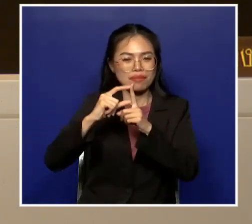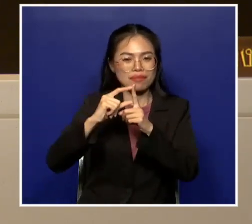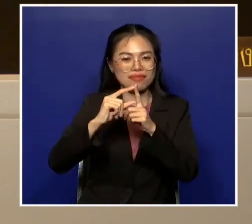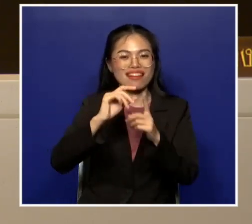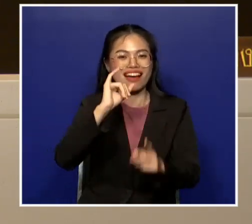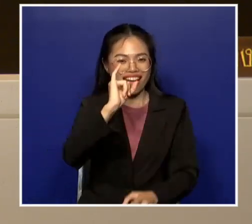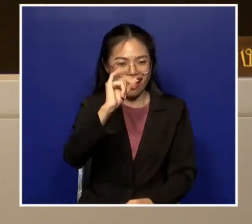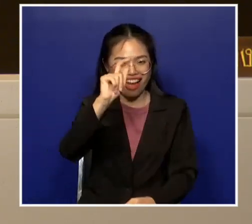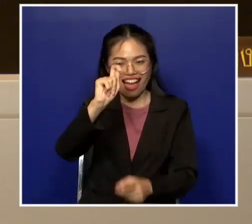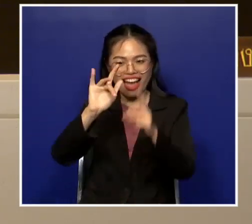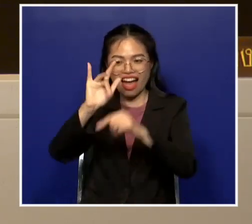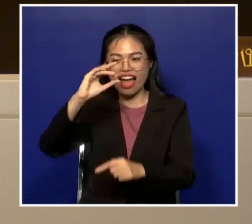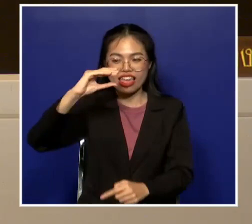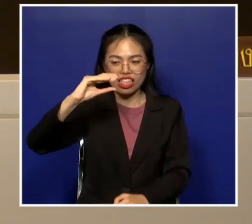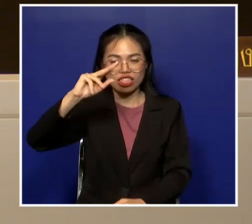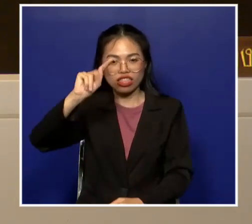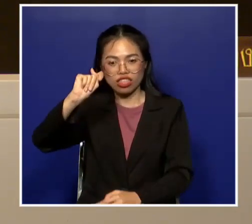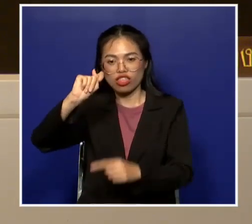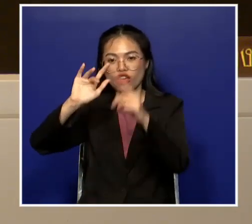าตอนนี้ครับ